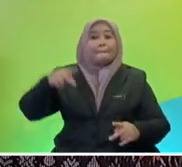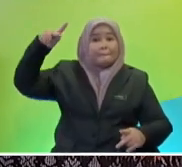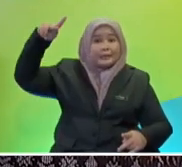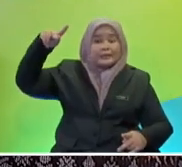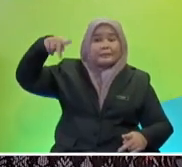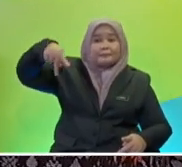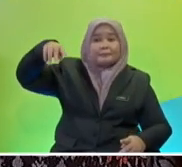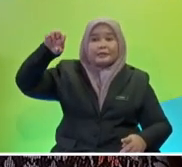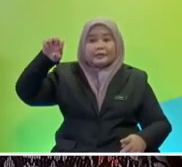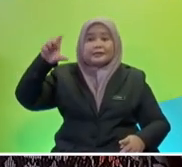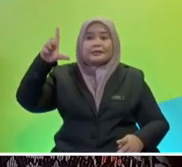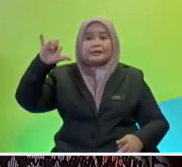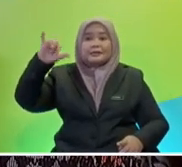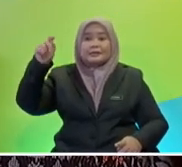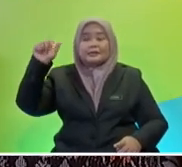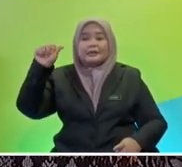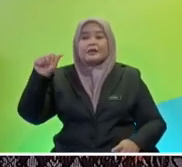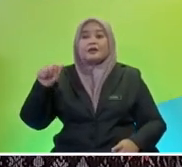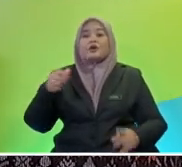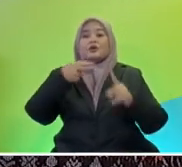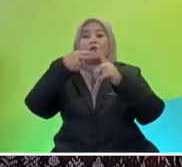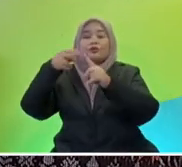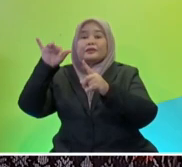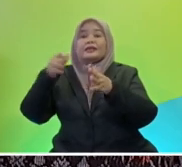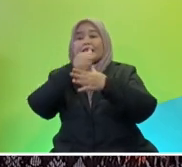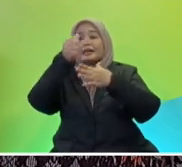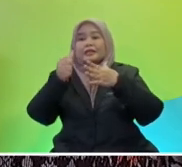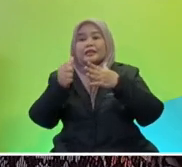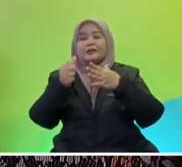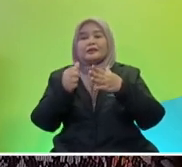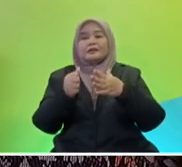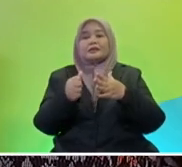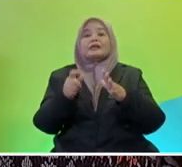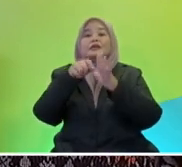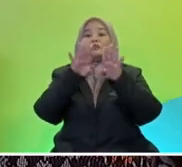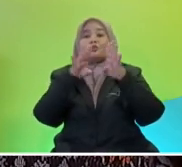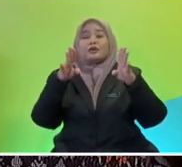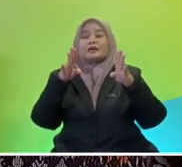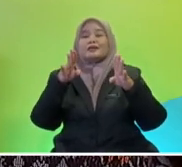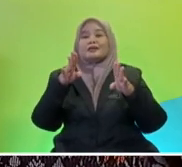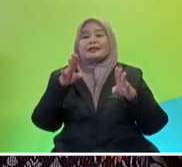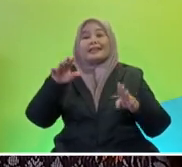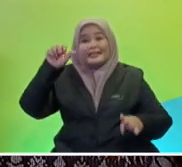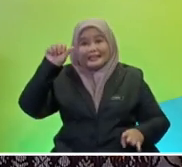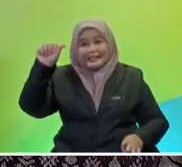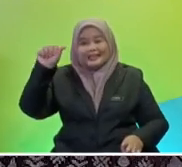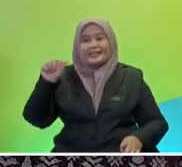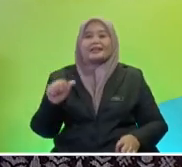Oke Pelita huruf yang terakhir adalah suku kata terbuka huruf